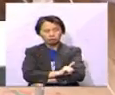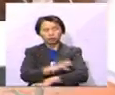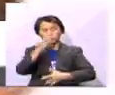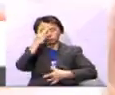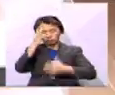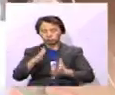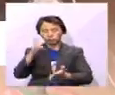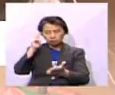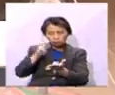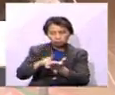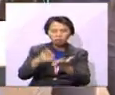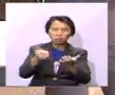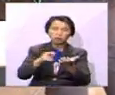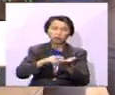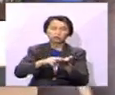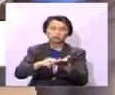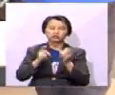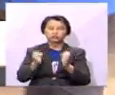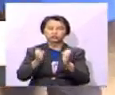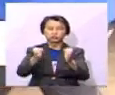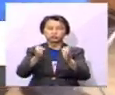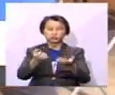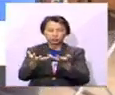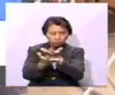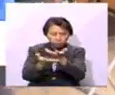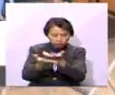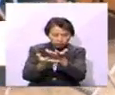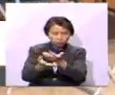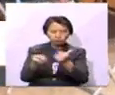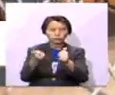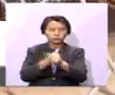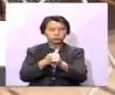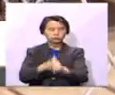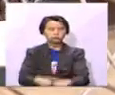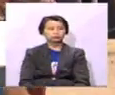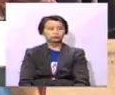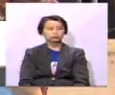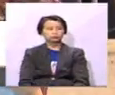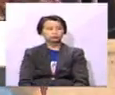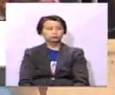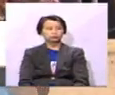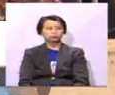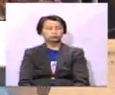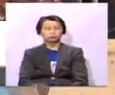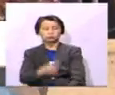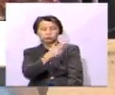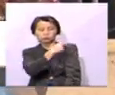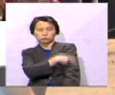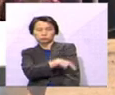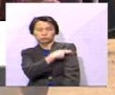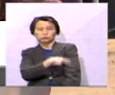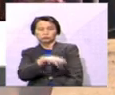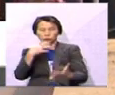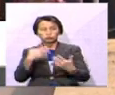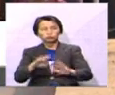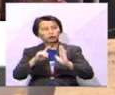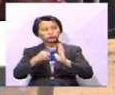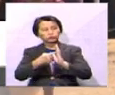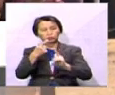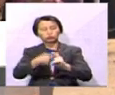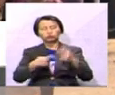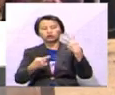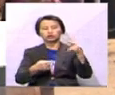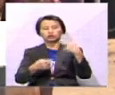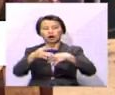dikenal pasti memerlukan rawatan segera disaring terlebih dahulu. Hospital kita telah beroperasi sejak Disember,